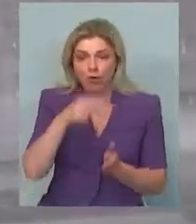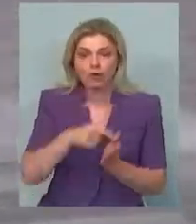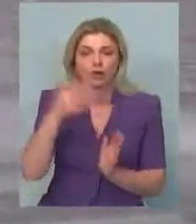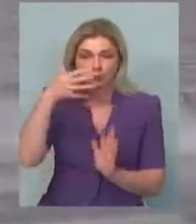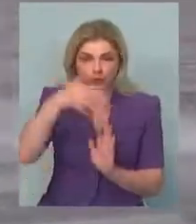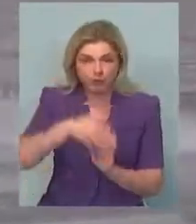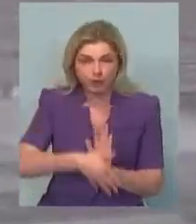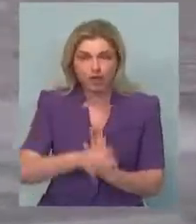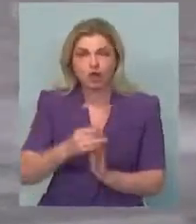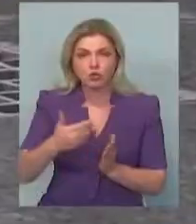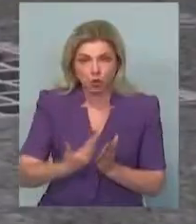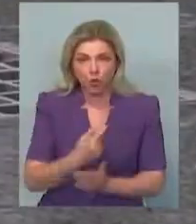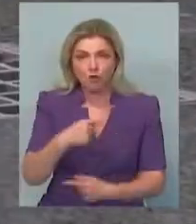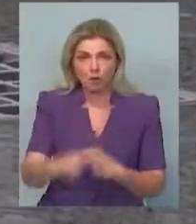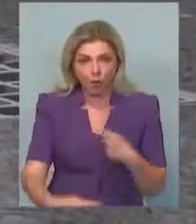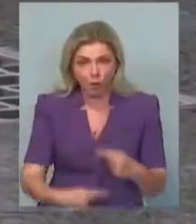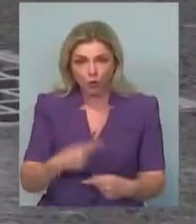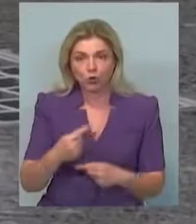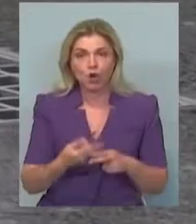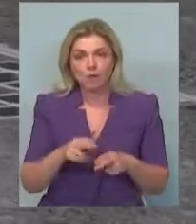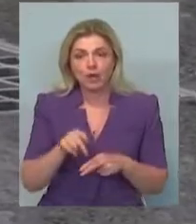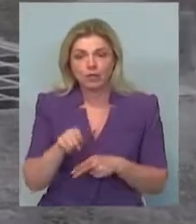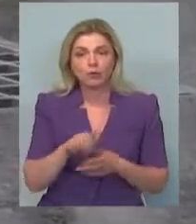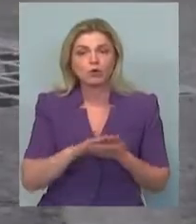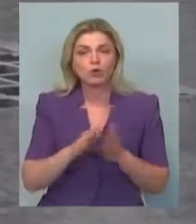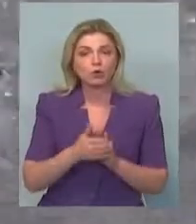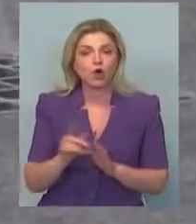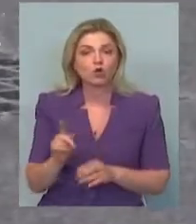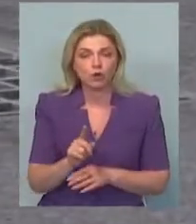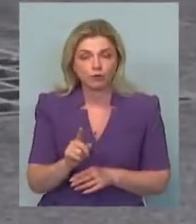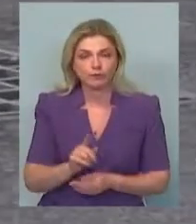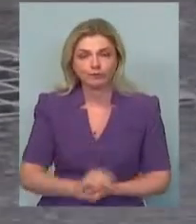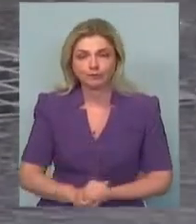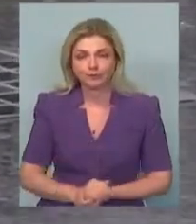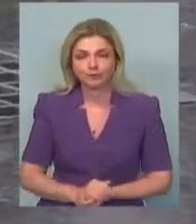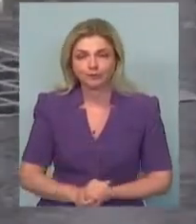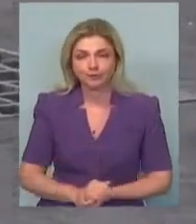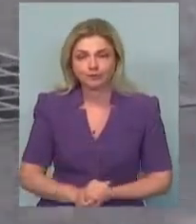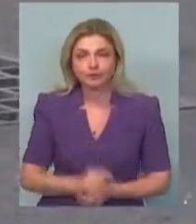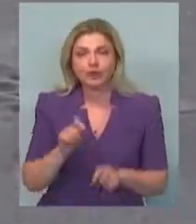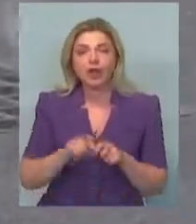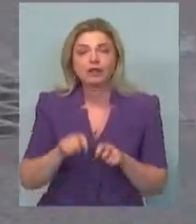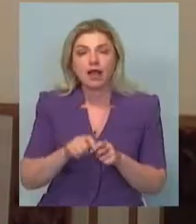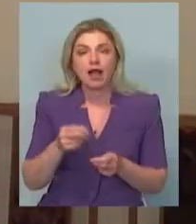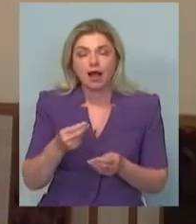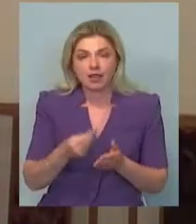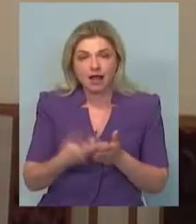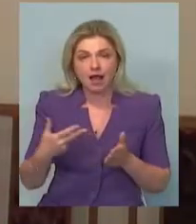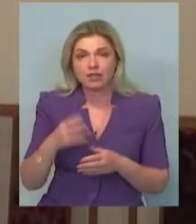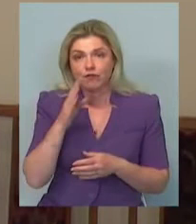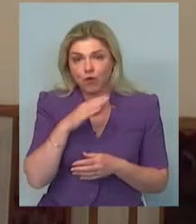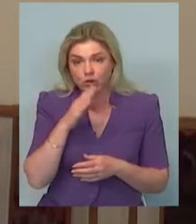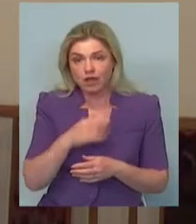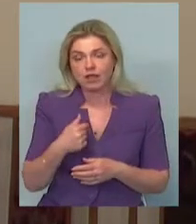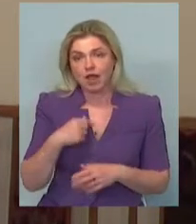йде знову по колу. Тому та ситуація, що склалася з аналізом води з фонтану та таке інше,